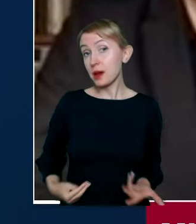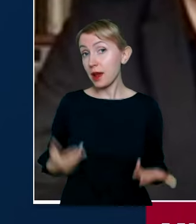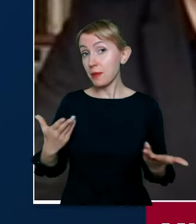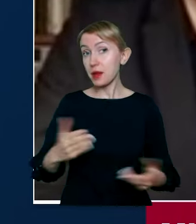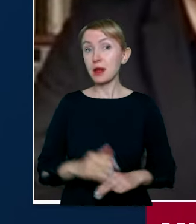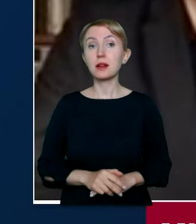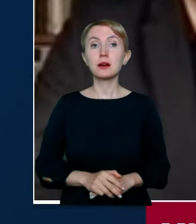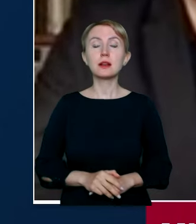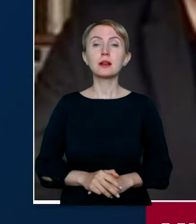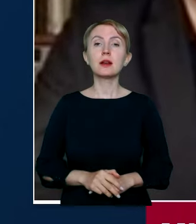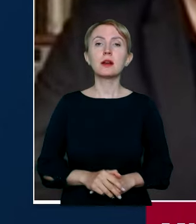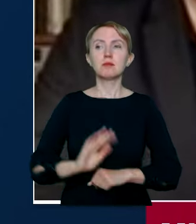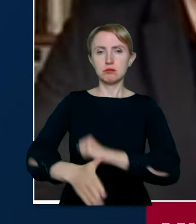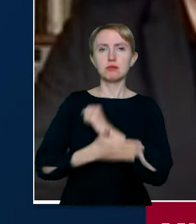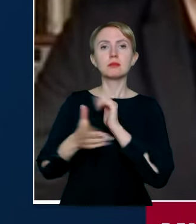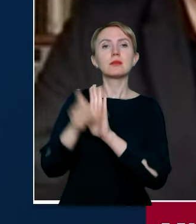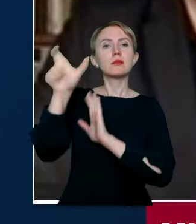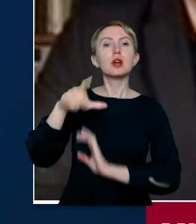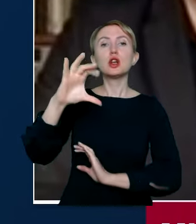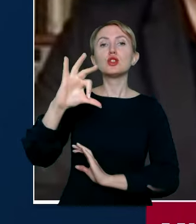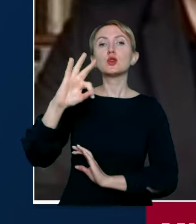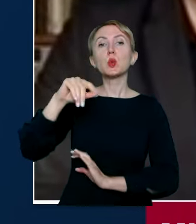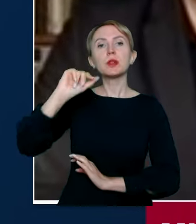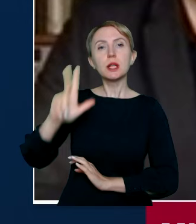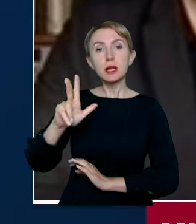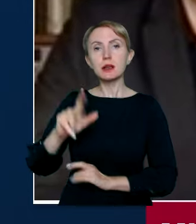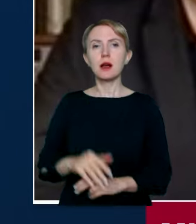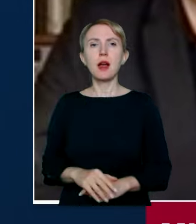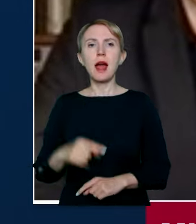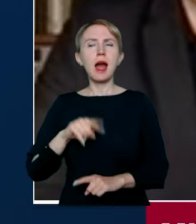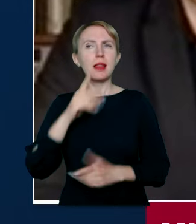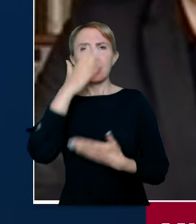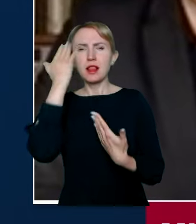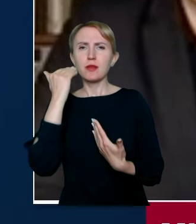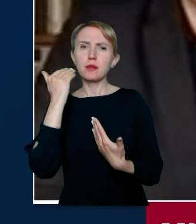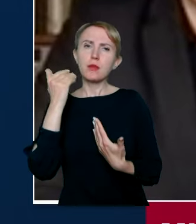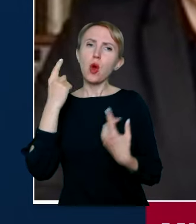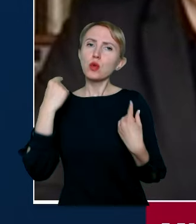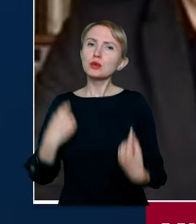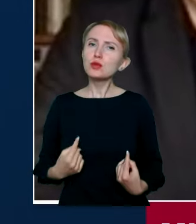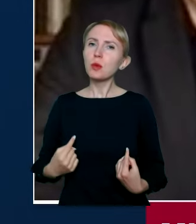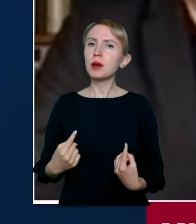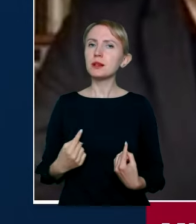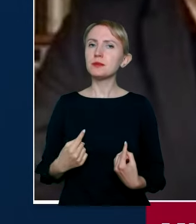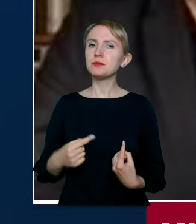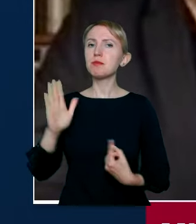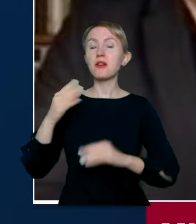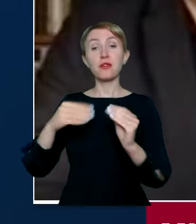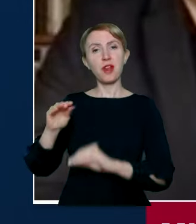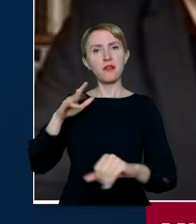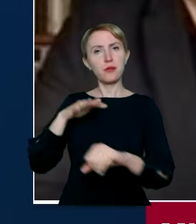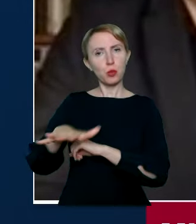Platformy jest za Sutrykiem, ale osoba, nie wiem czy o nie mniejszych, a nawet zaryzykuję, że o większych wpływach i